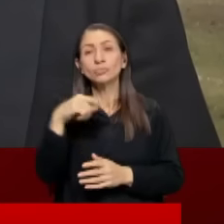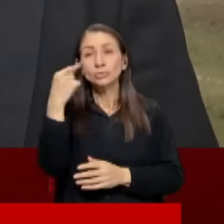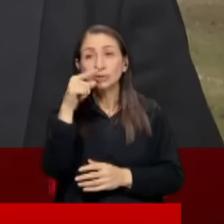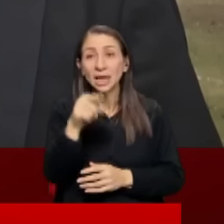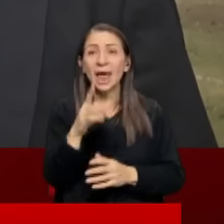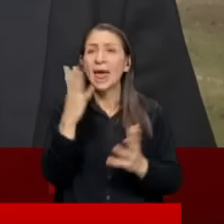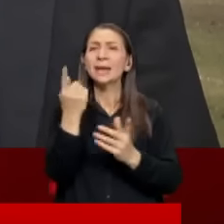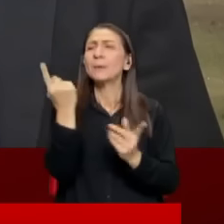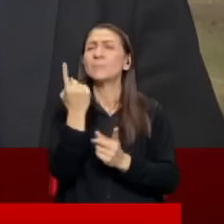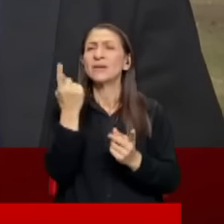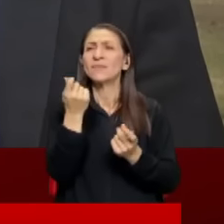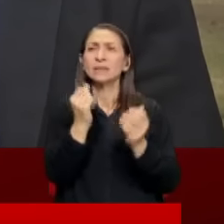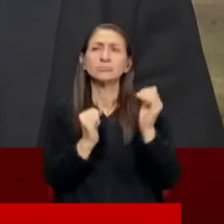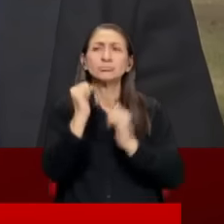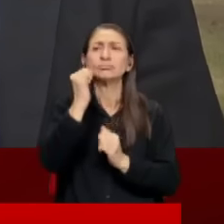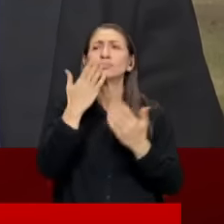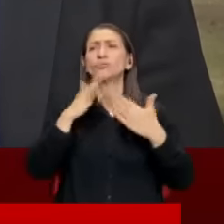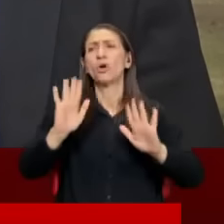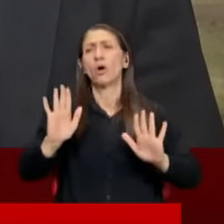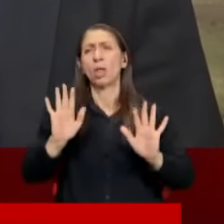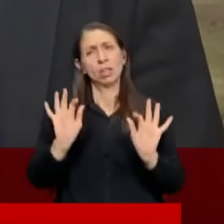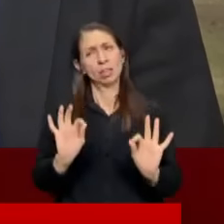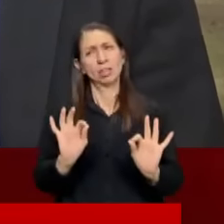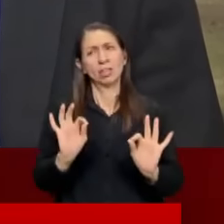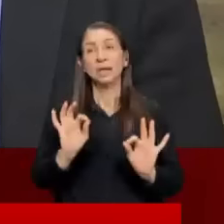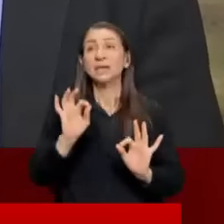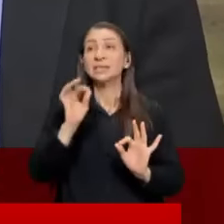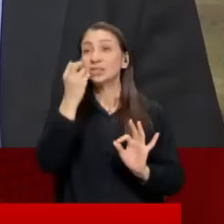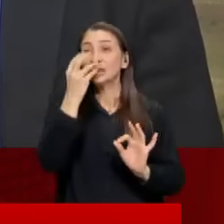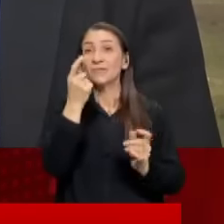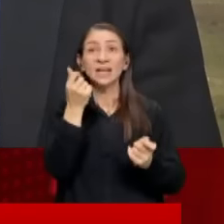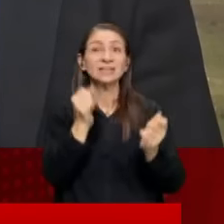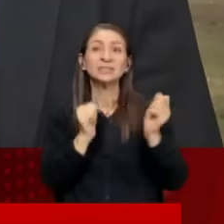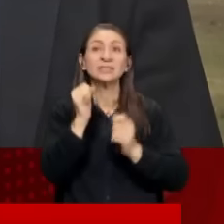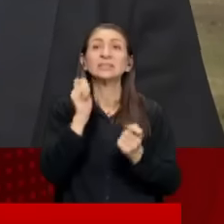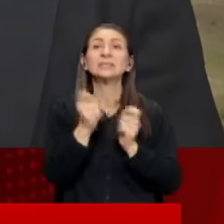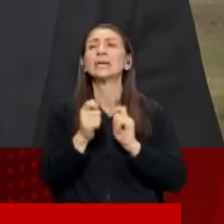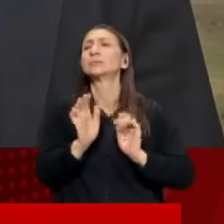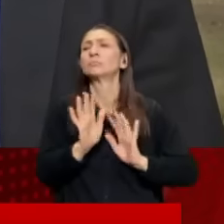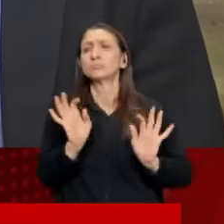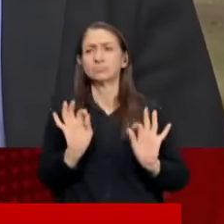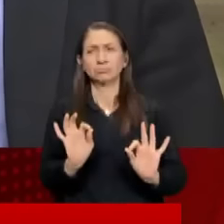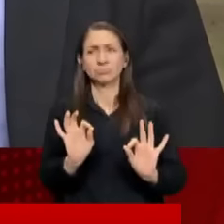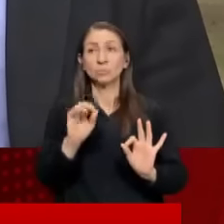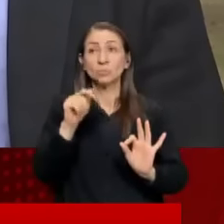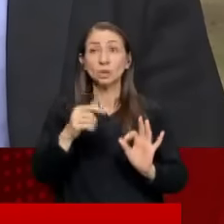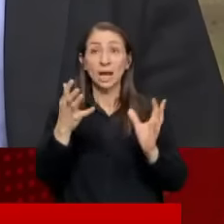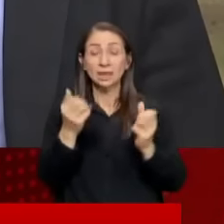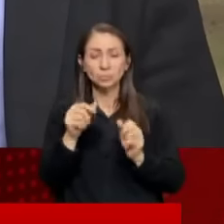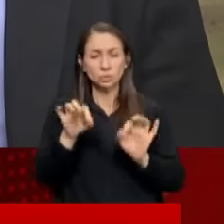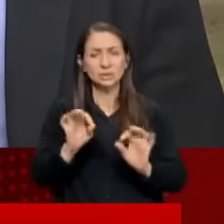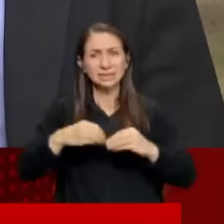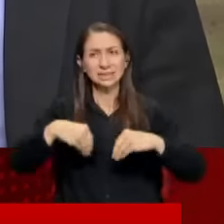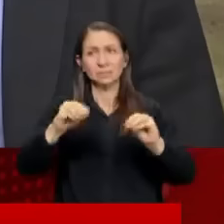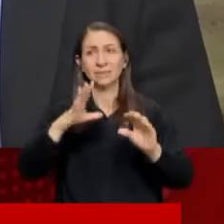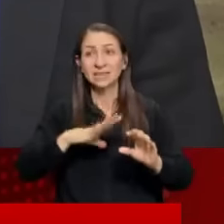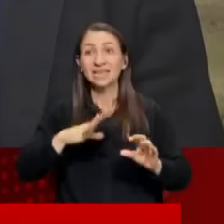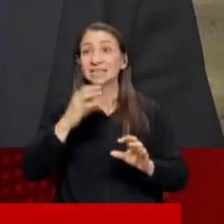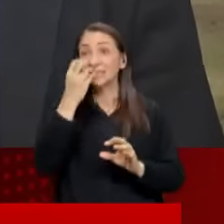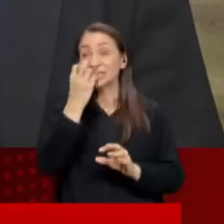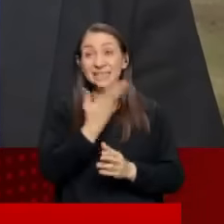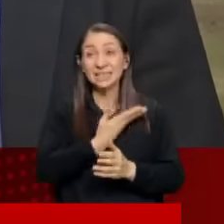Dolayısıyla da herhangi bir fiyat artışımız da söz konusu değil. Çiçekte hiçbir zaman fiyat artışı biz yapmamışızdır. Bugün aldığımızı bugün satmak isteriz. Hem